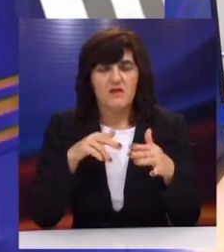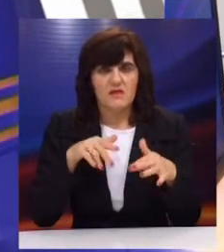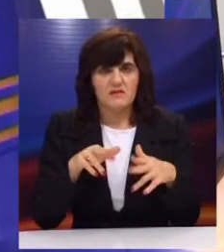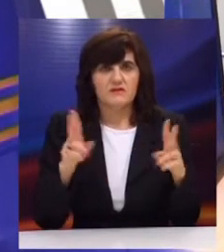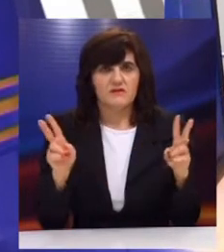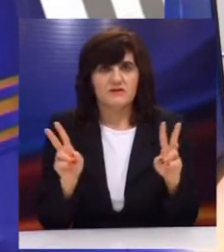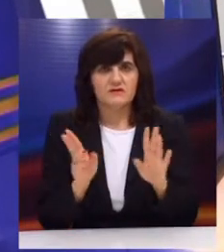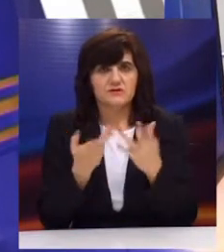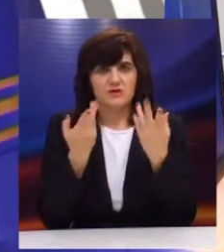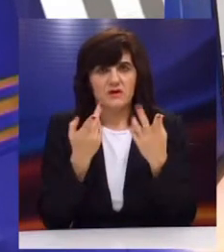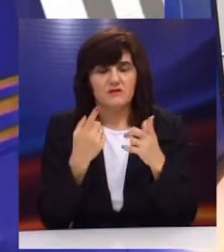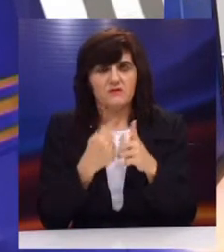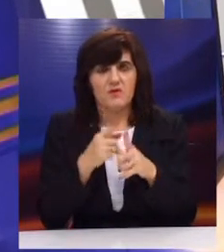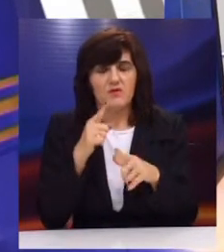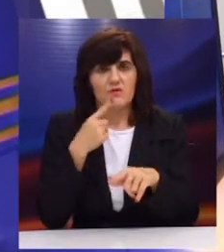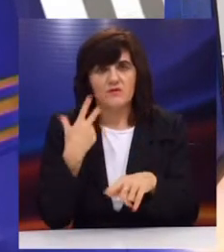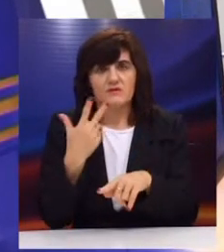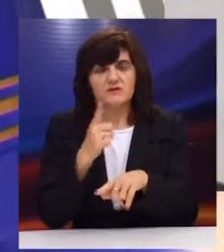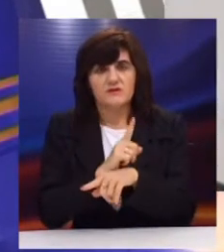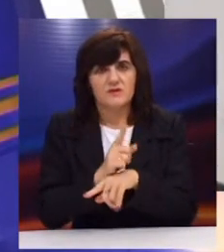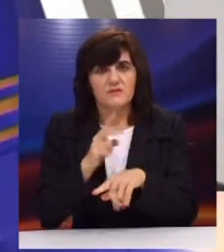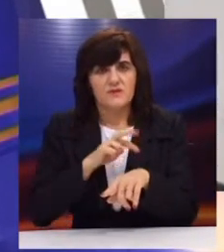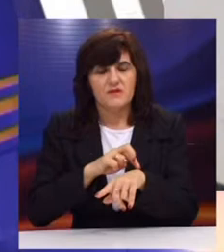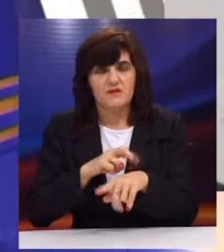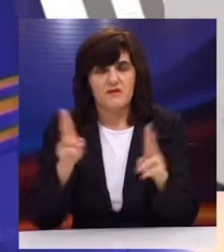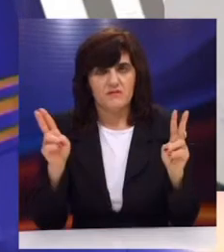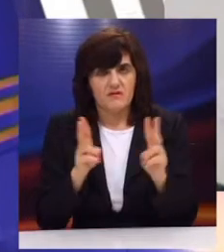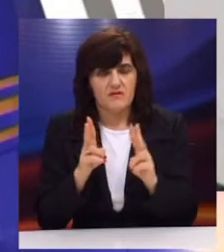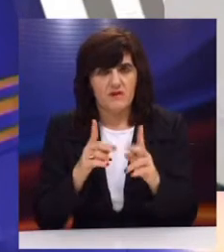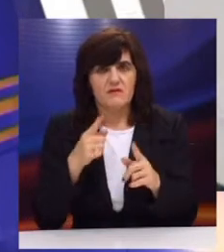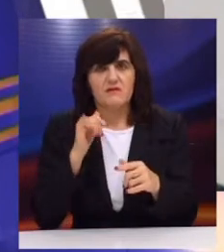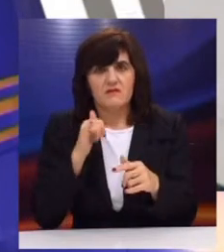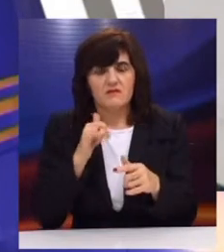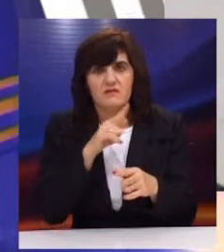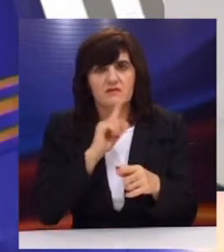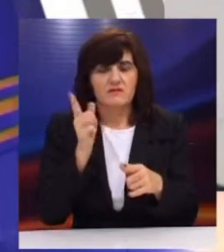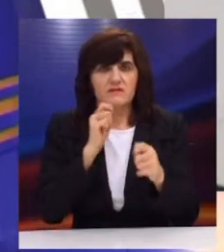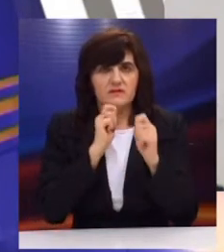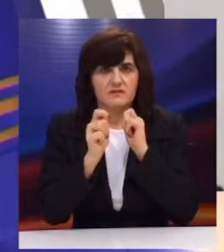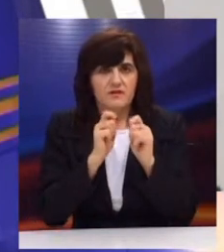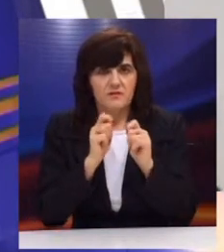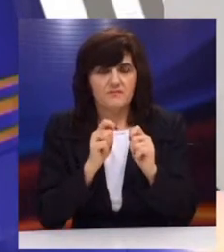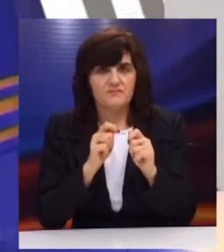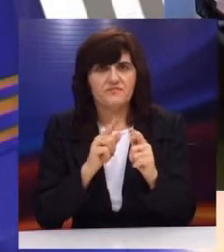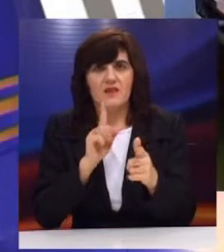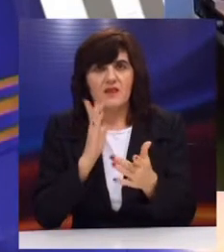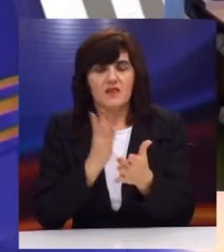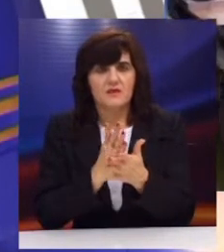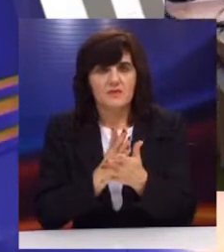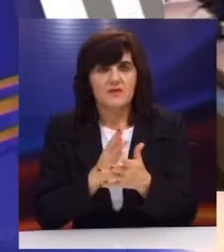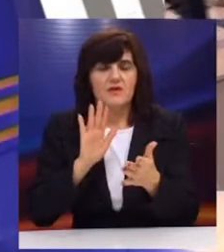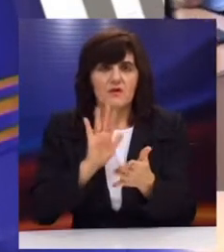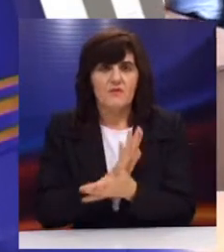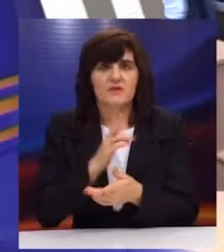štrajk sa minimum procesa rada, odnosno da se časovi skrate na pola sata, iako je prvobitno bilo najavljeno da nastave uopšte neće